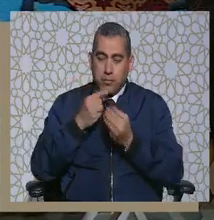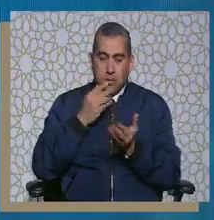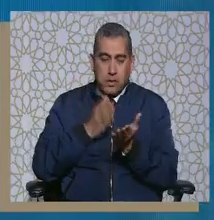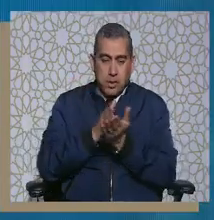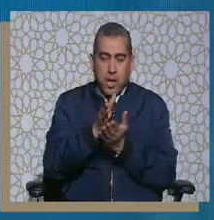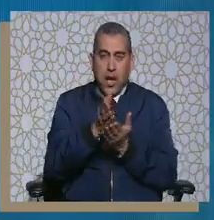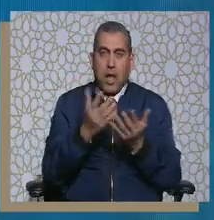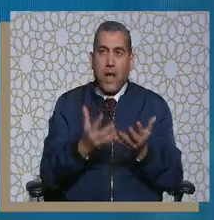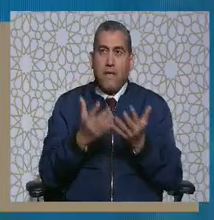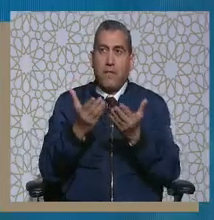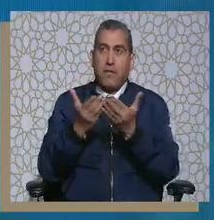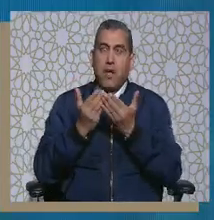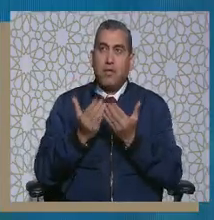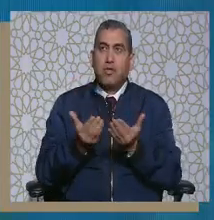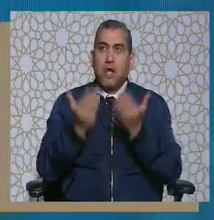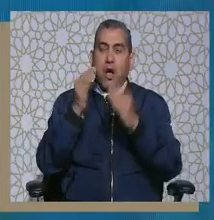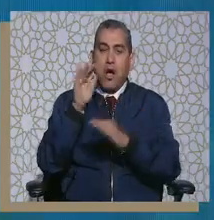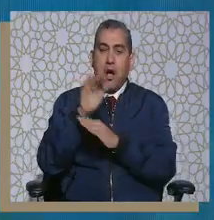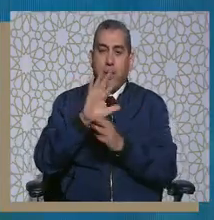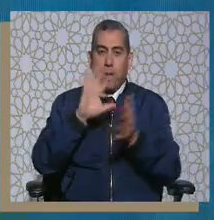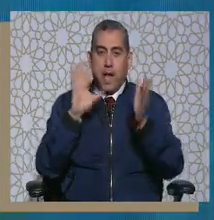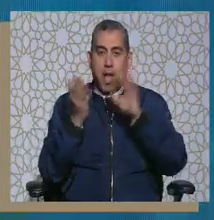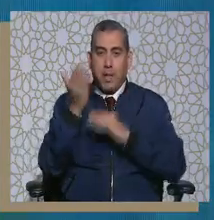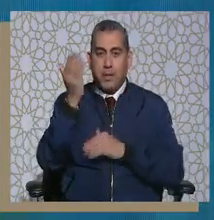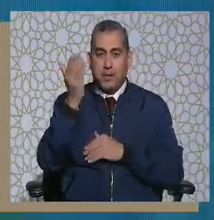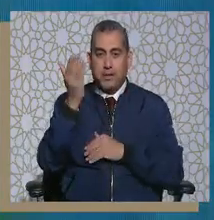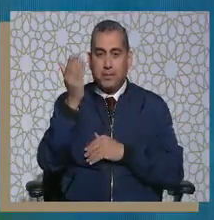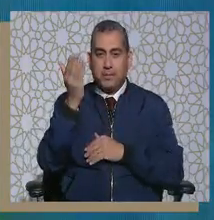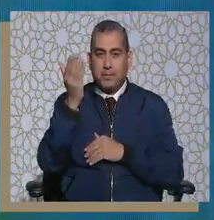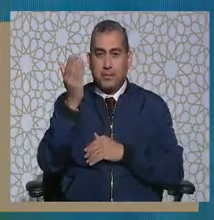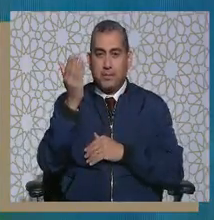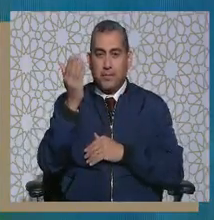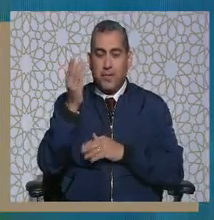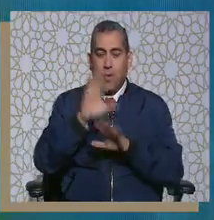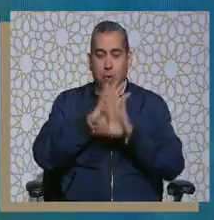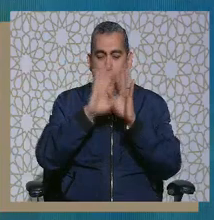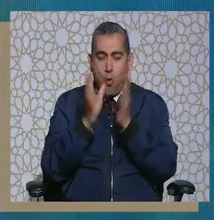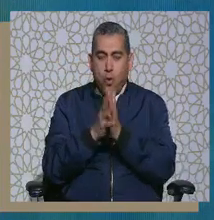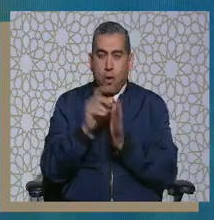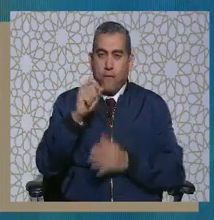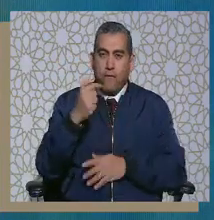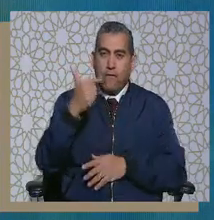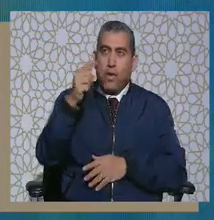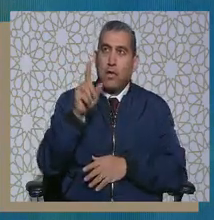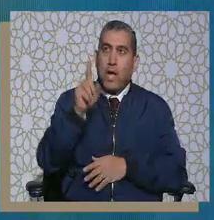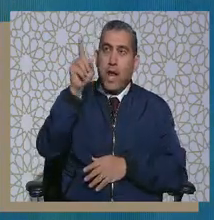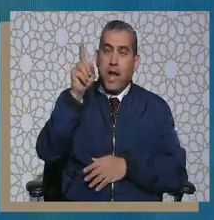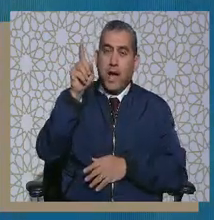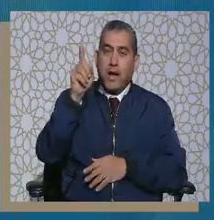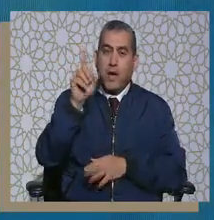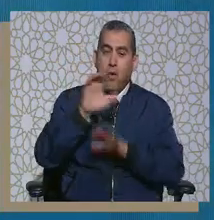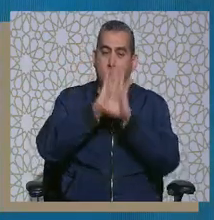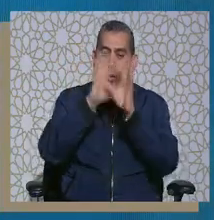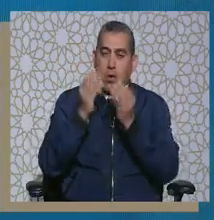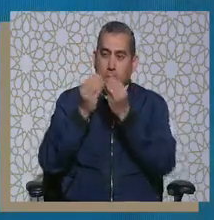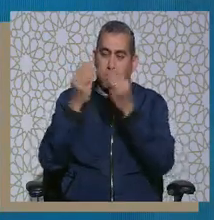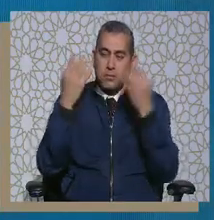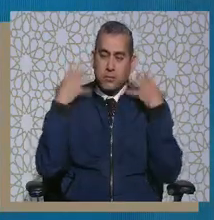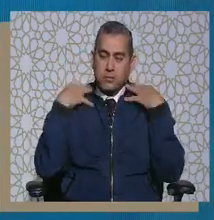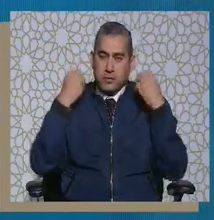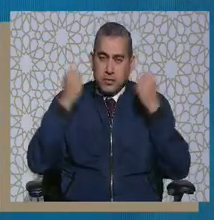التيسير يا رب العالمين فوضت الامر اليك والقيت احمالي